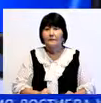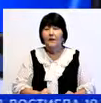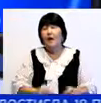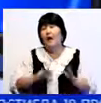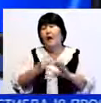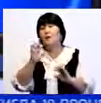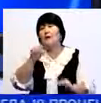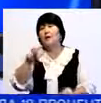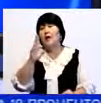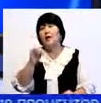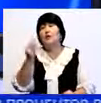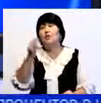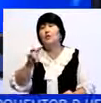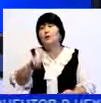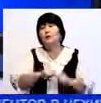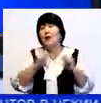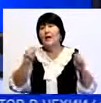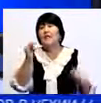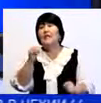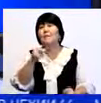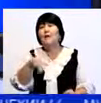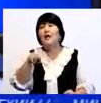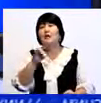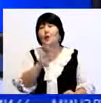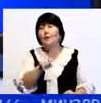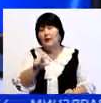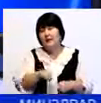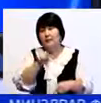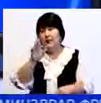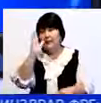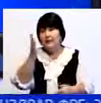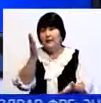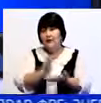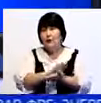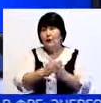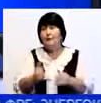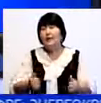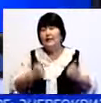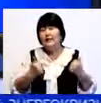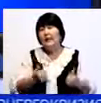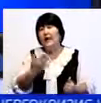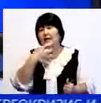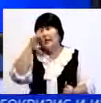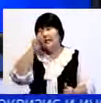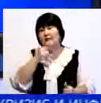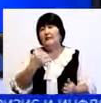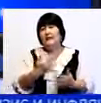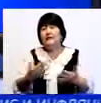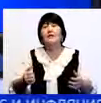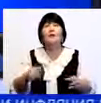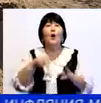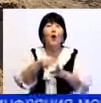В ауле Бидайкольшиирийского района открылся ипподром. Таким образом, теперь здесь есть условия для занятия национальными видами конного